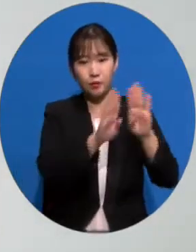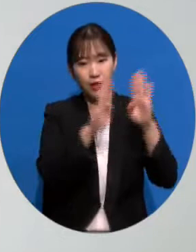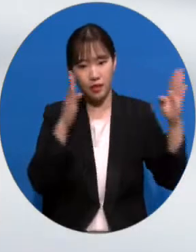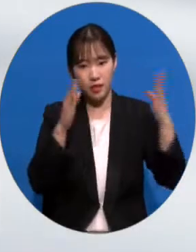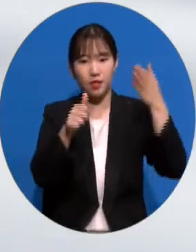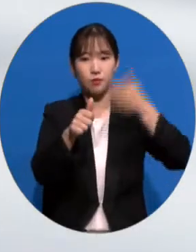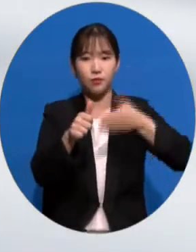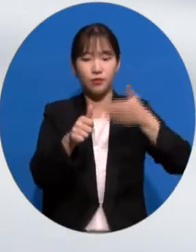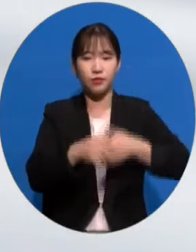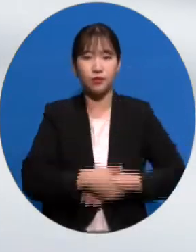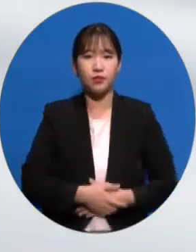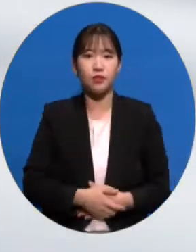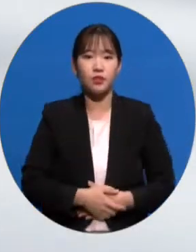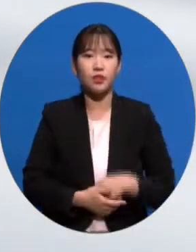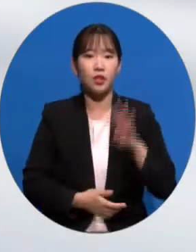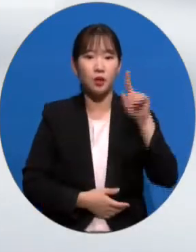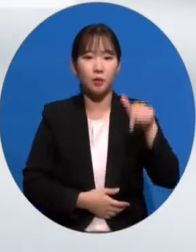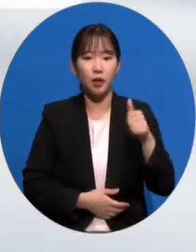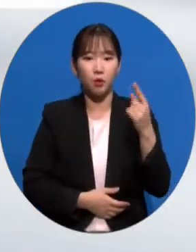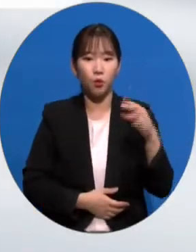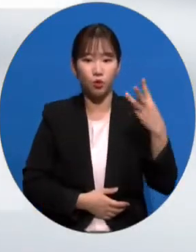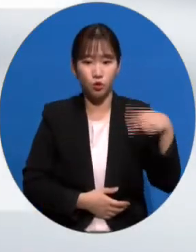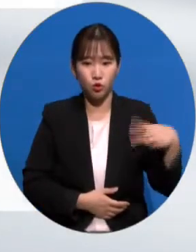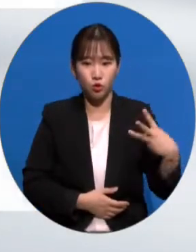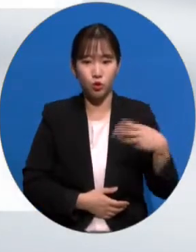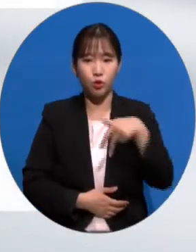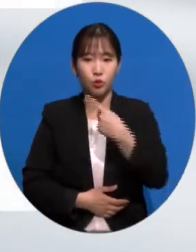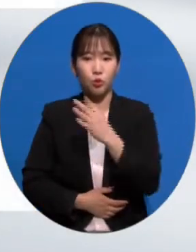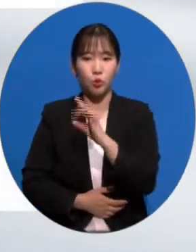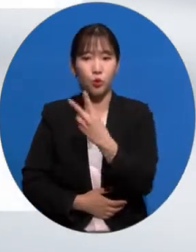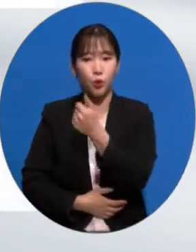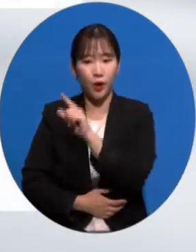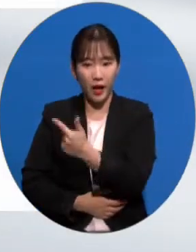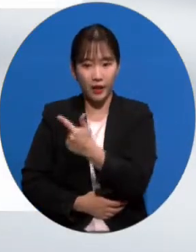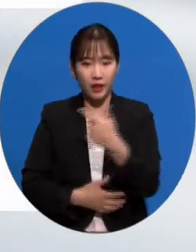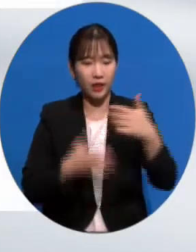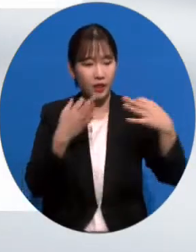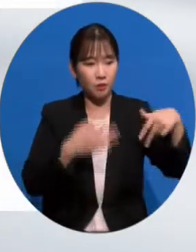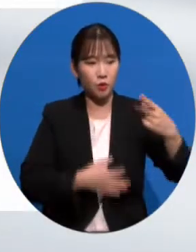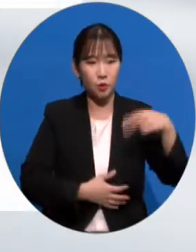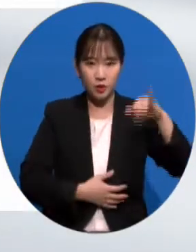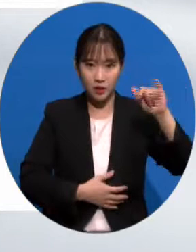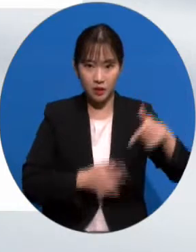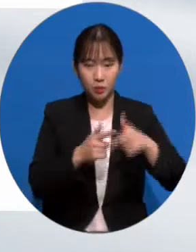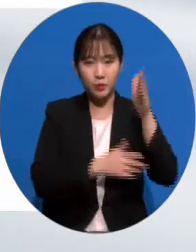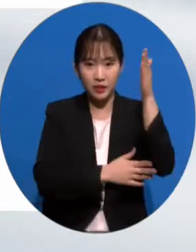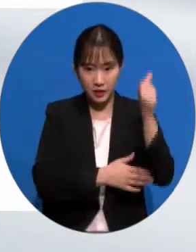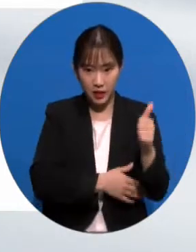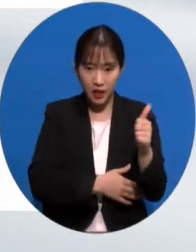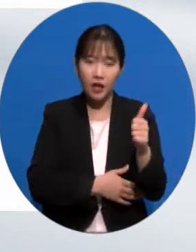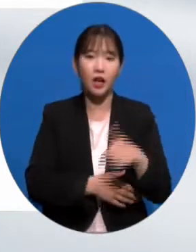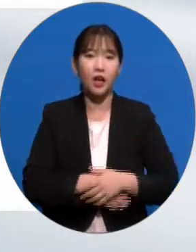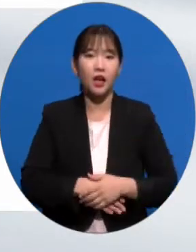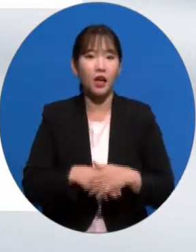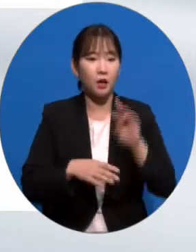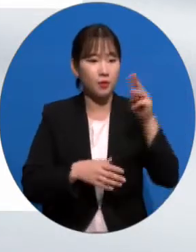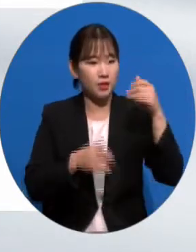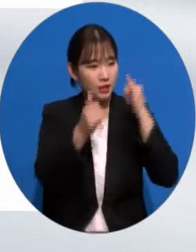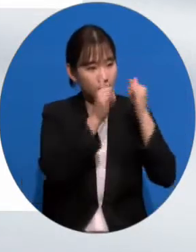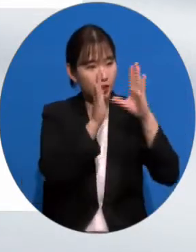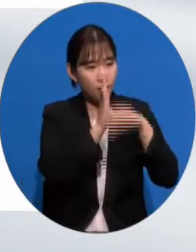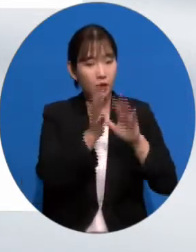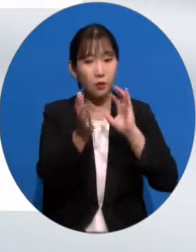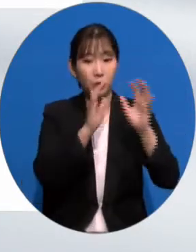주실 것을. 박홍률 예비후보와 조효한 예비후보, 김종식 목포시장은 MBC와의 통화에서